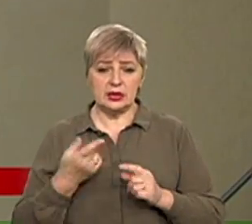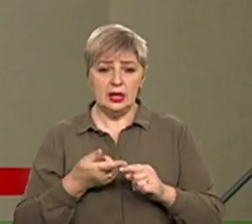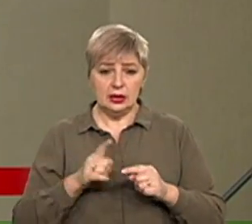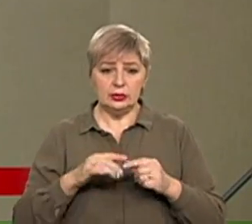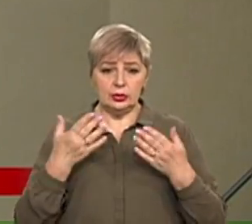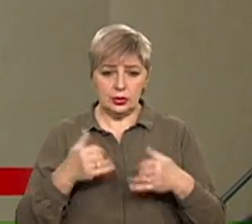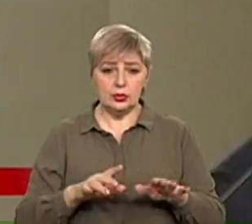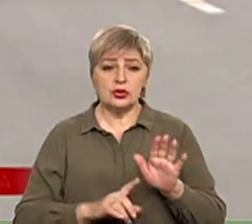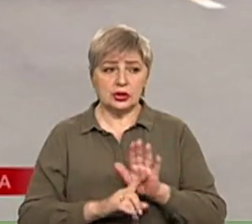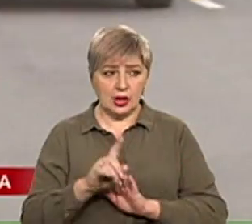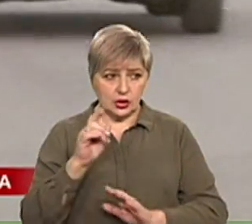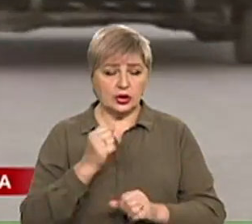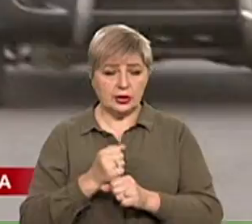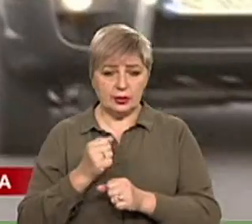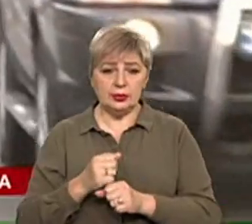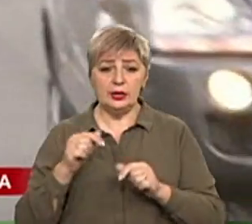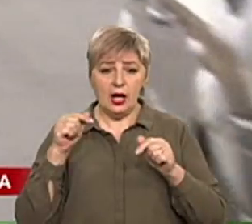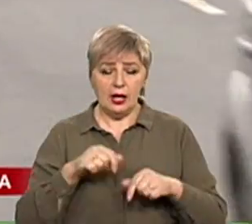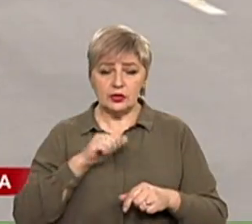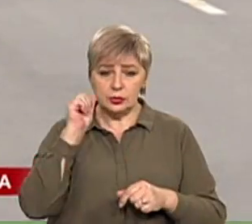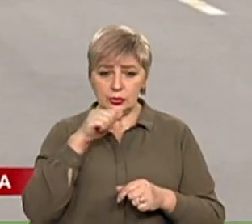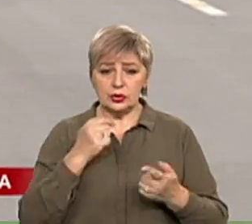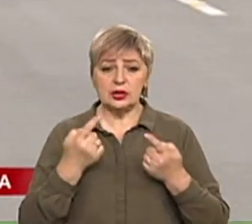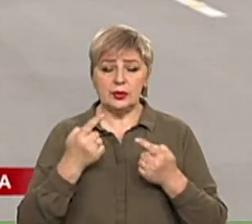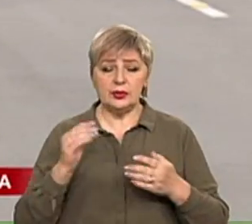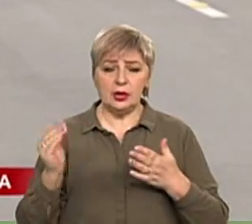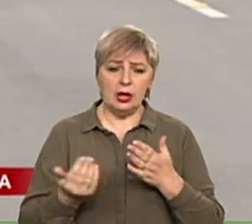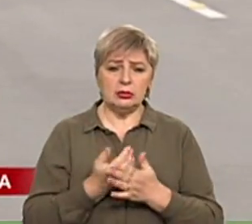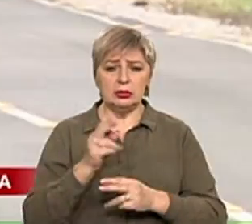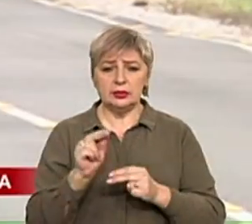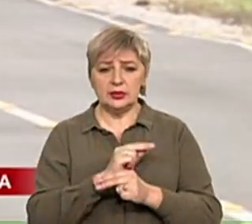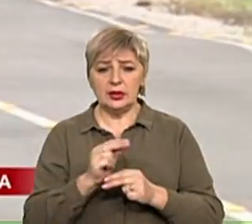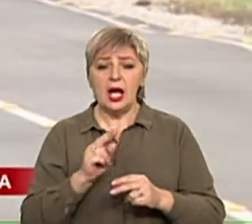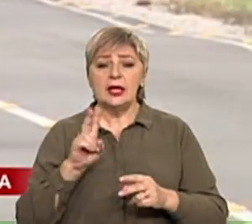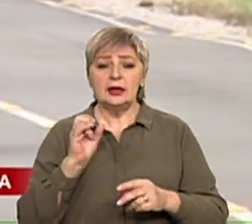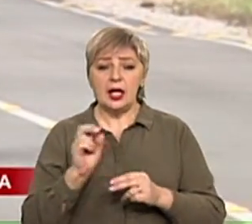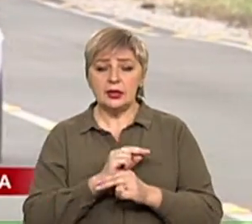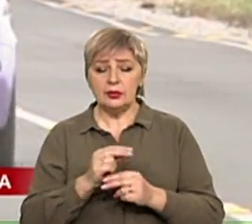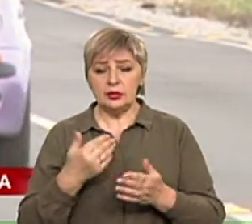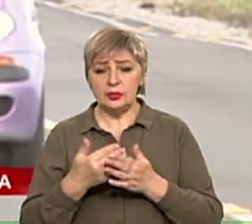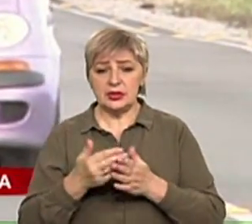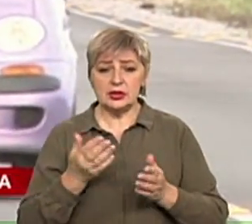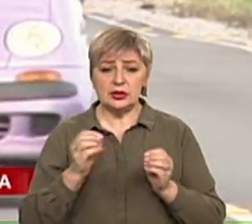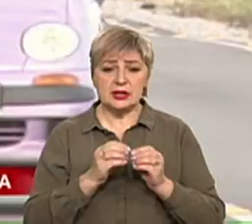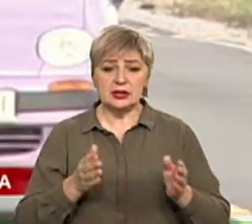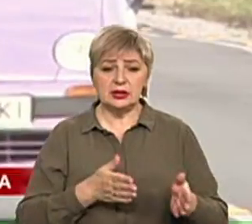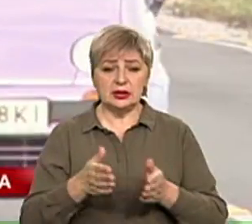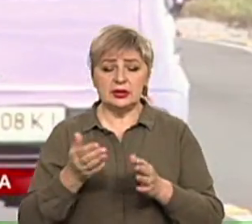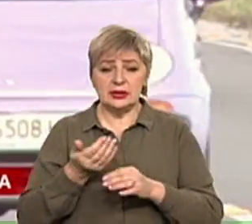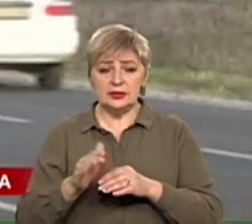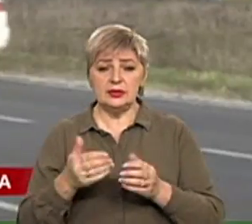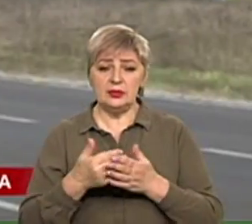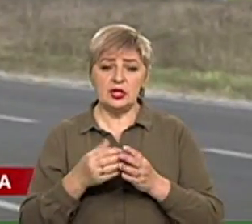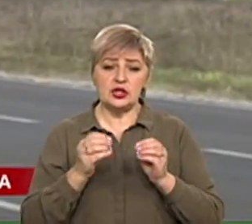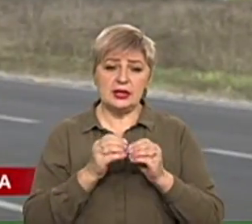уже начали работы. А вже в цьому році капітально відновлять обласні дороги. На ремонт близько 10 трас витратять майже 10